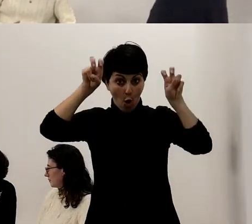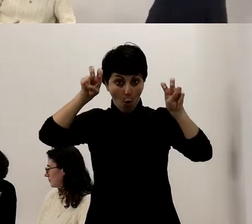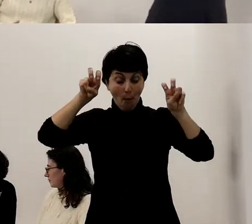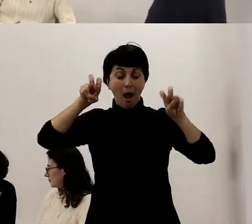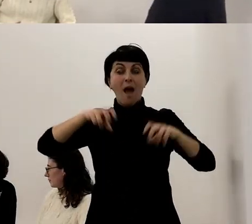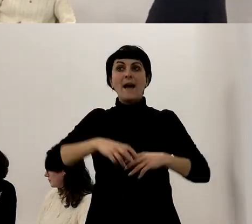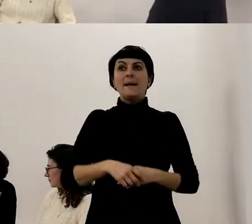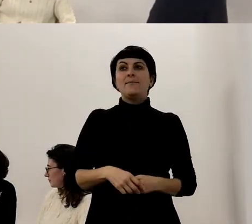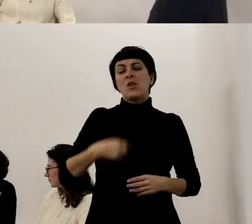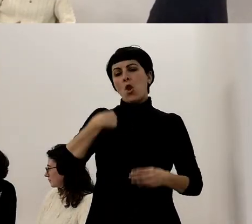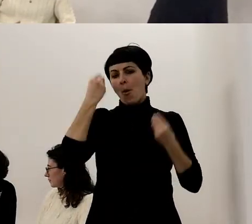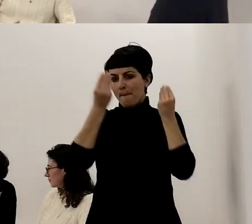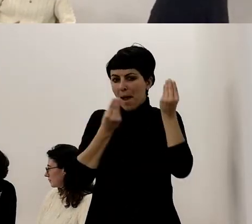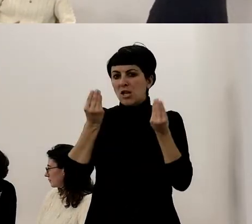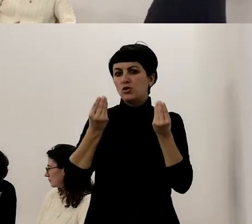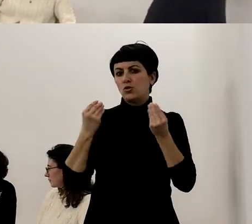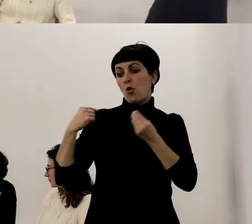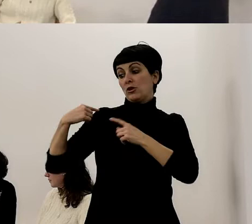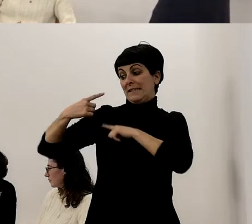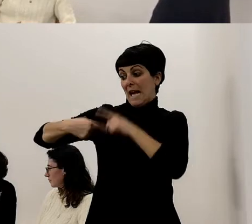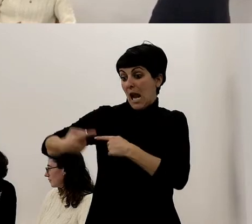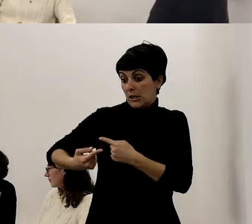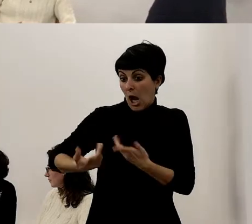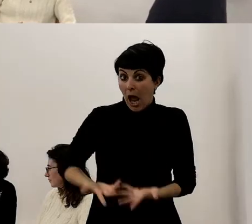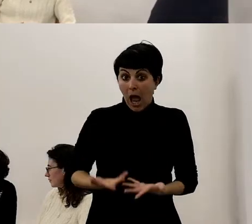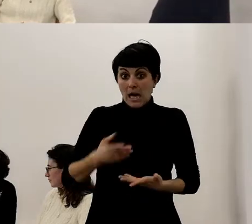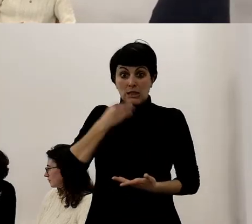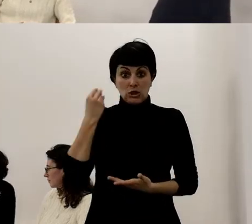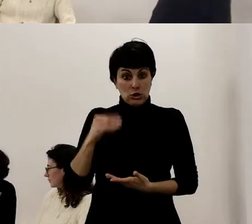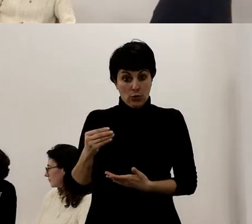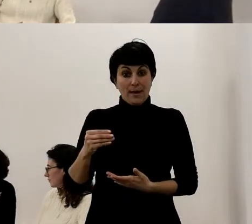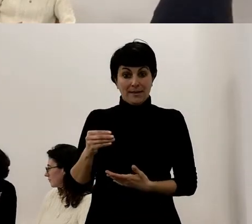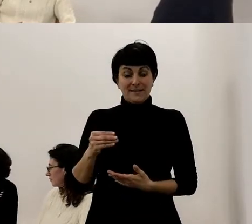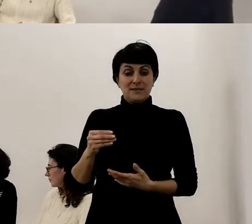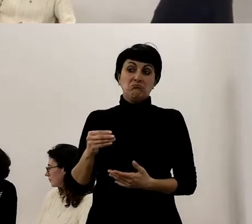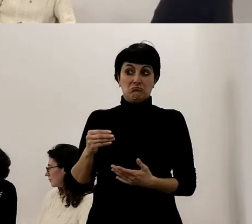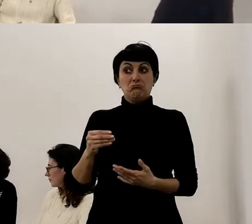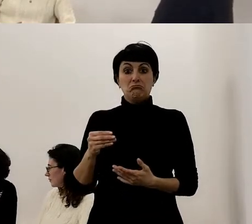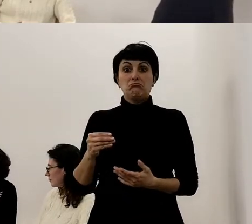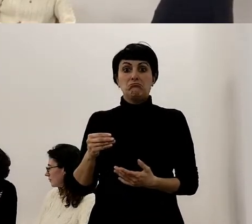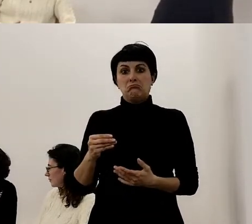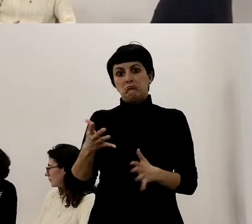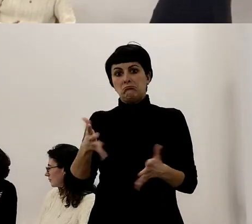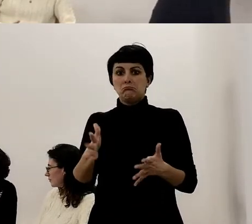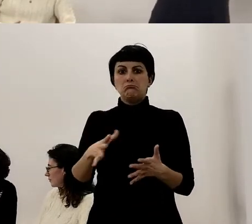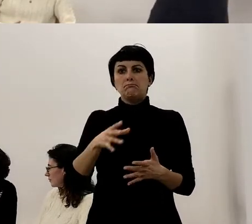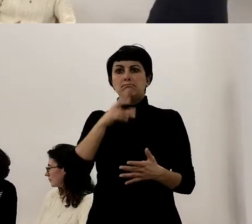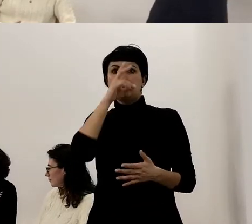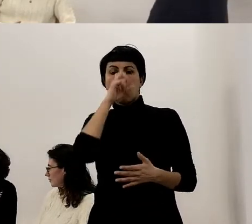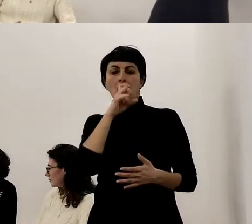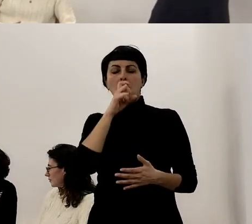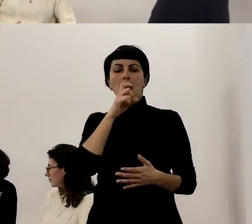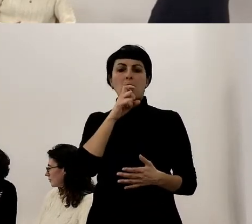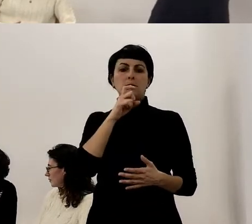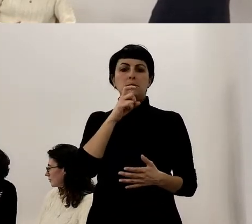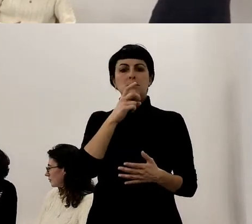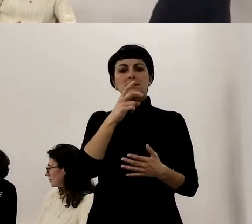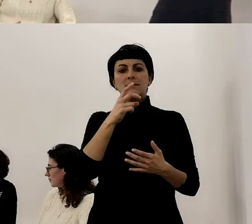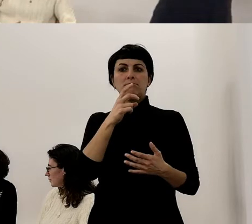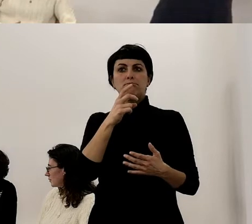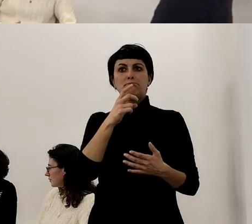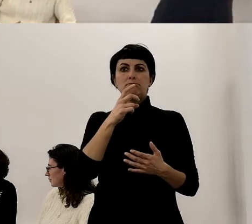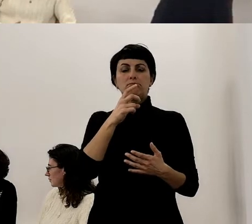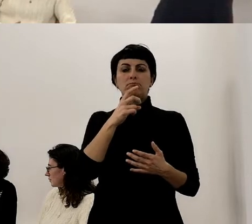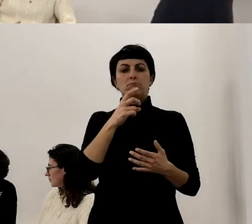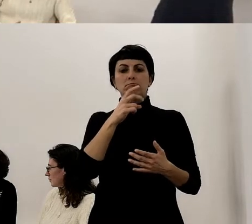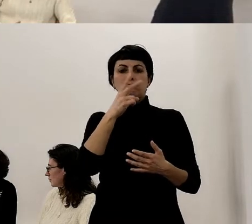que a la generació que els joves ara vegem, que és una generació que ara té 10 anys més que jo,